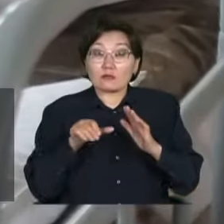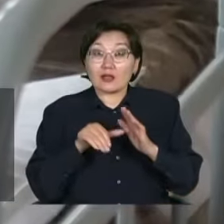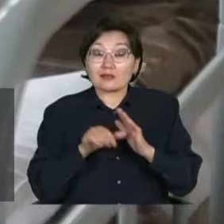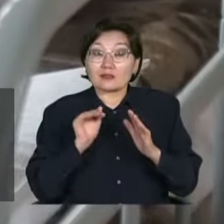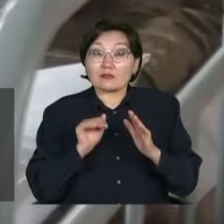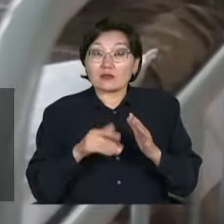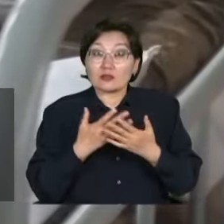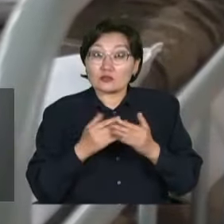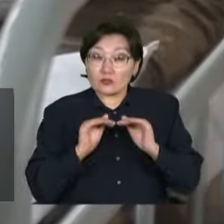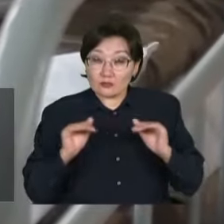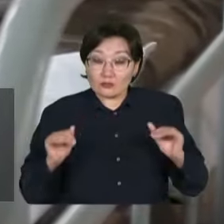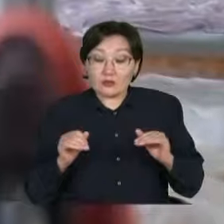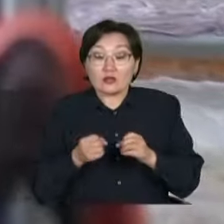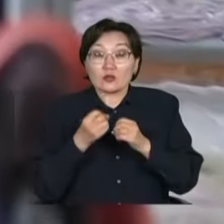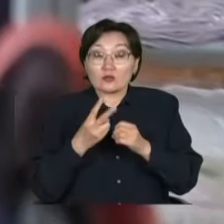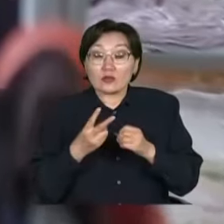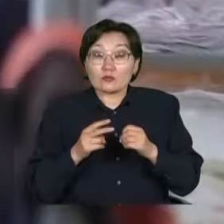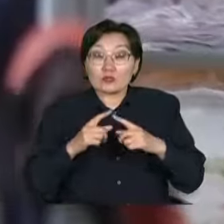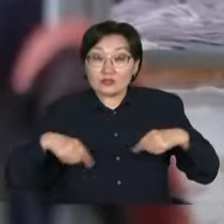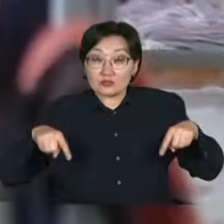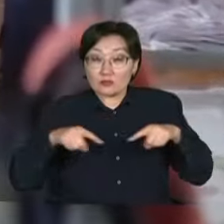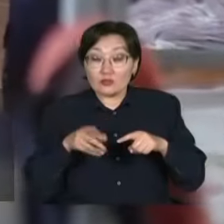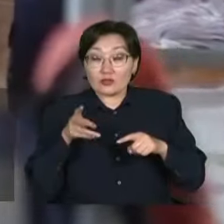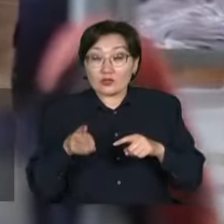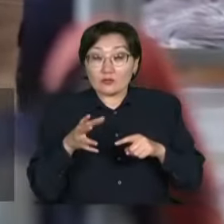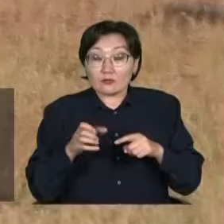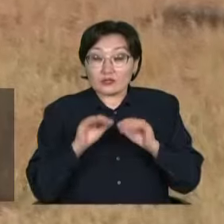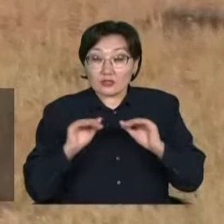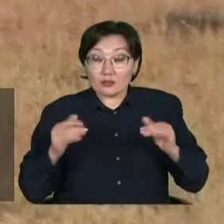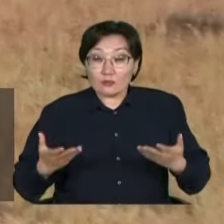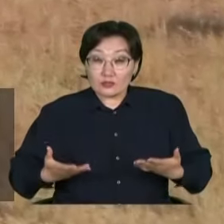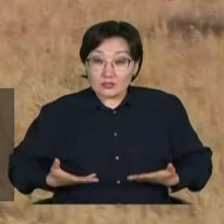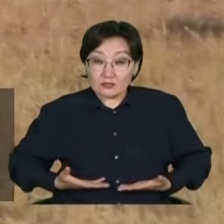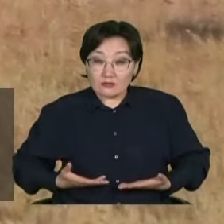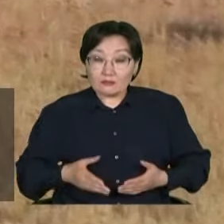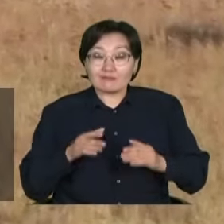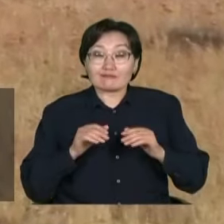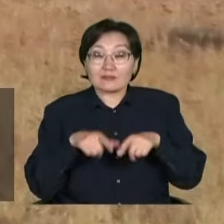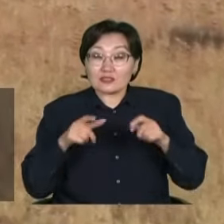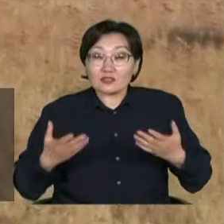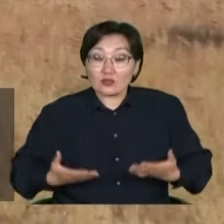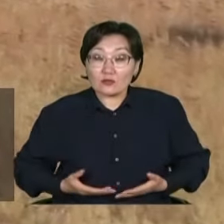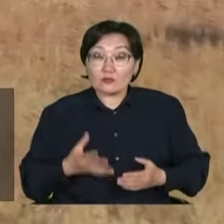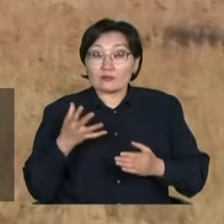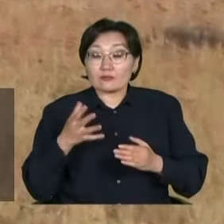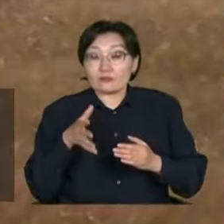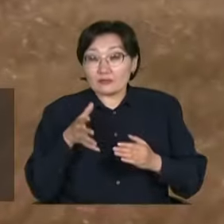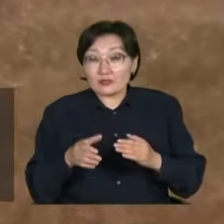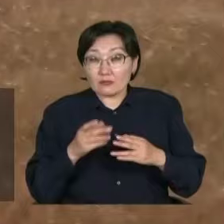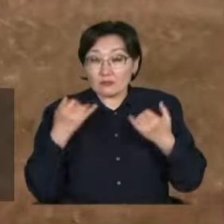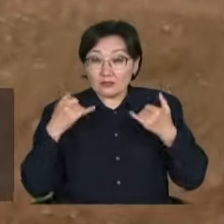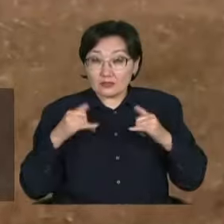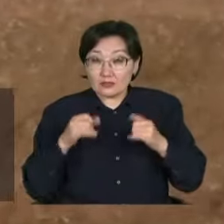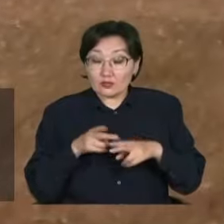балалар. Қазір 12 уақытша паналау пунктінде 2500 адам бар. Сондай-ақ шамамен 5 мың бас малды да қауіпсіз жерлерге айдауға тура